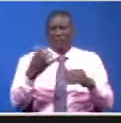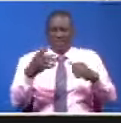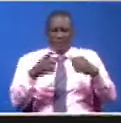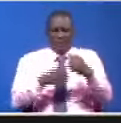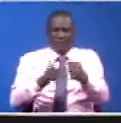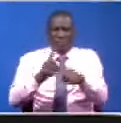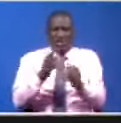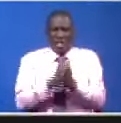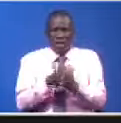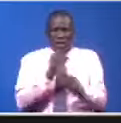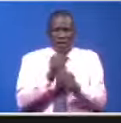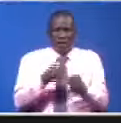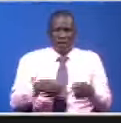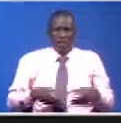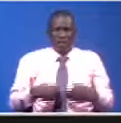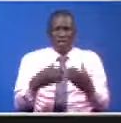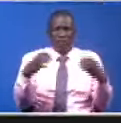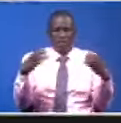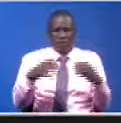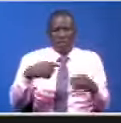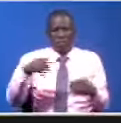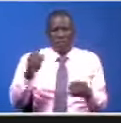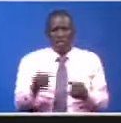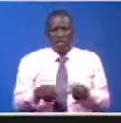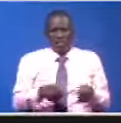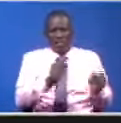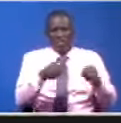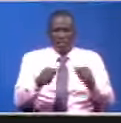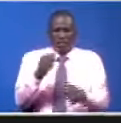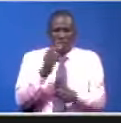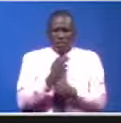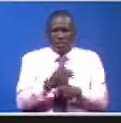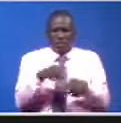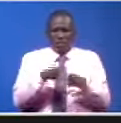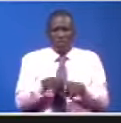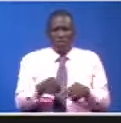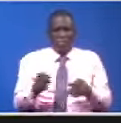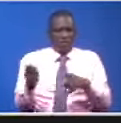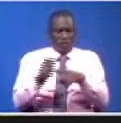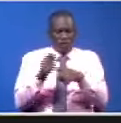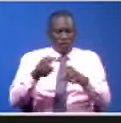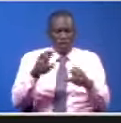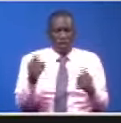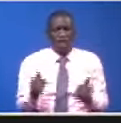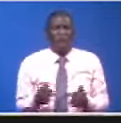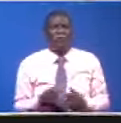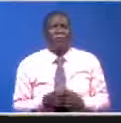56 na kuipa timu yake ushindi. Strategies yenye tulitumia, pia tumekuwa tukitrain